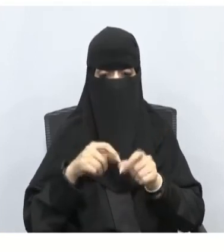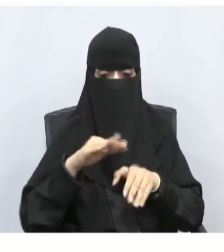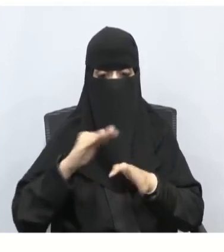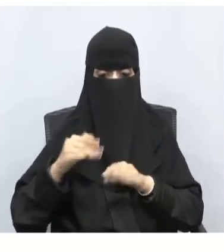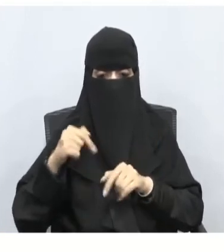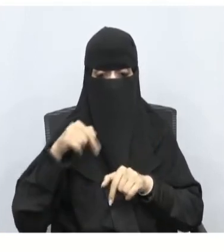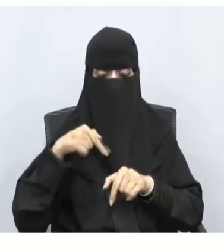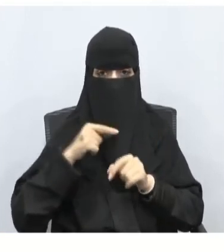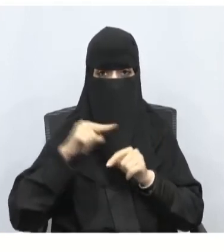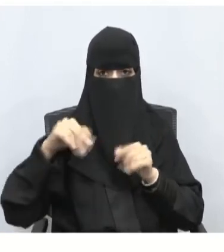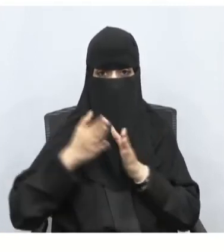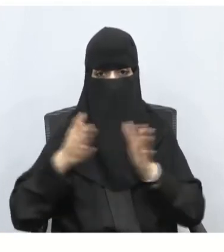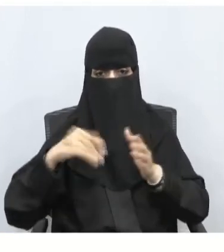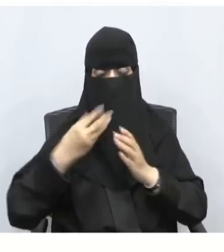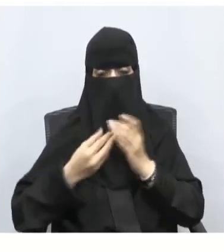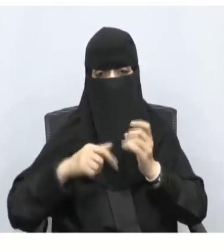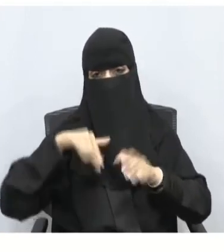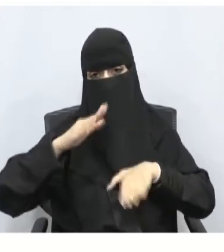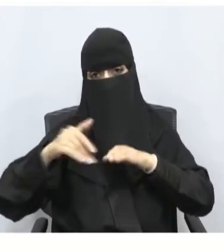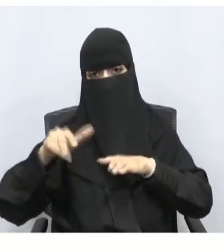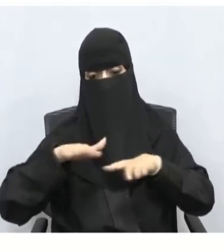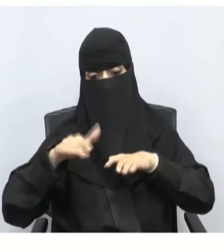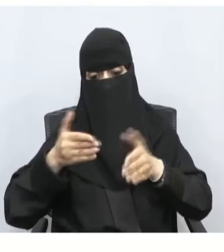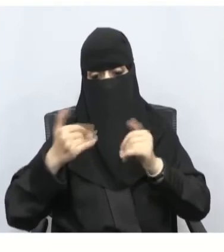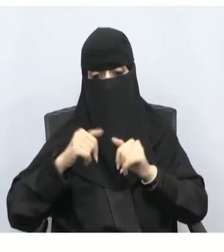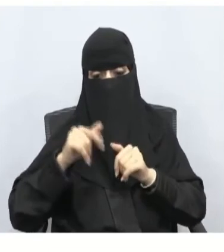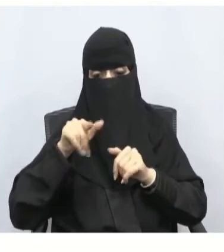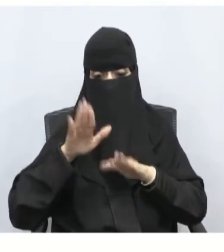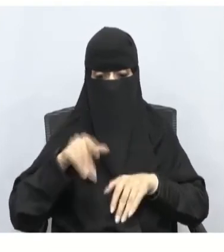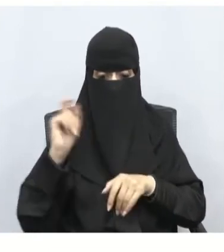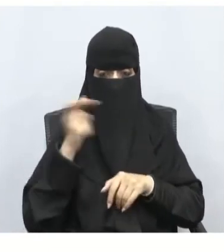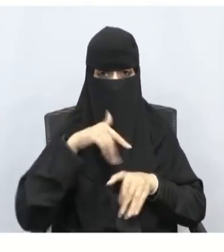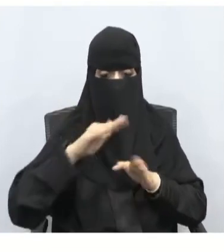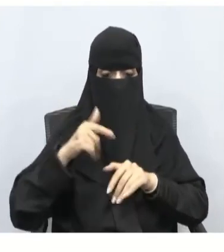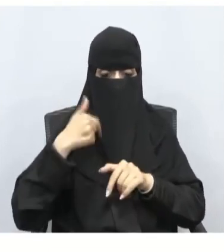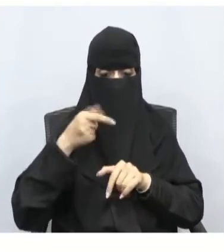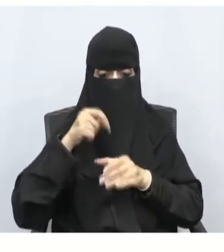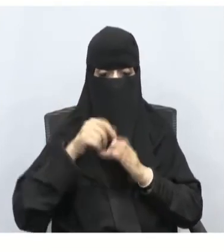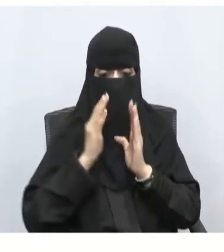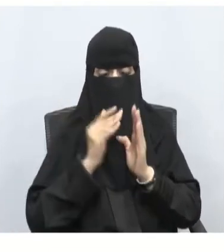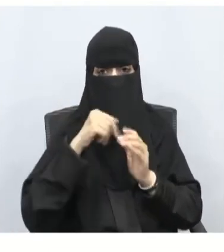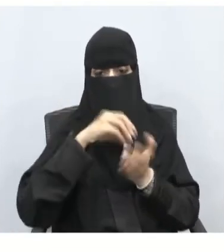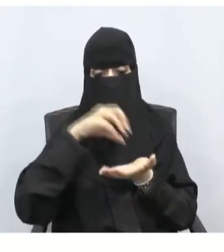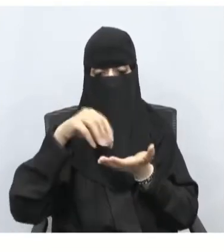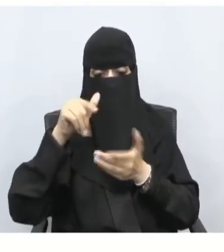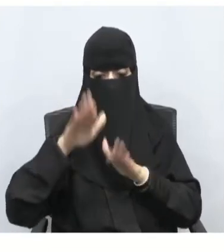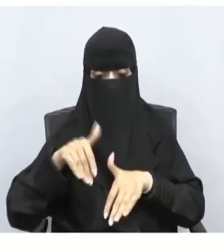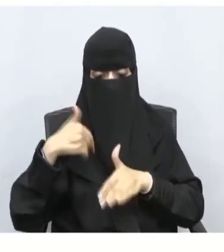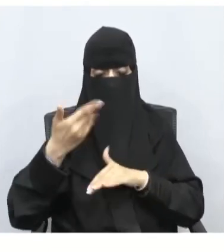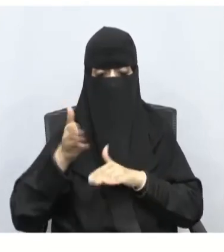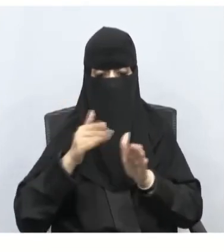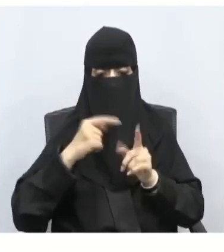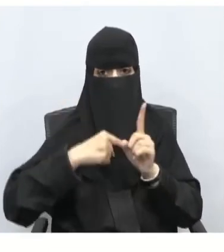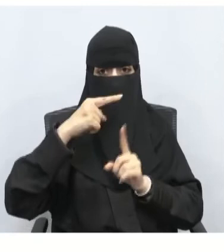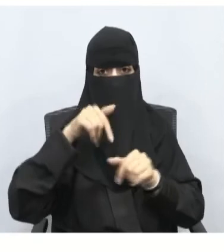موجات الصوت موجات طولية تتولد عن اهتزاز الأجسام، تعتمد سرعة موجات الصوت في المادة التي تنتقل خلالها